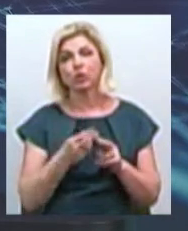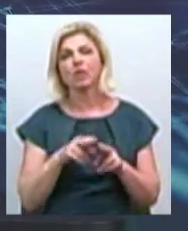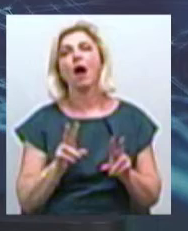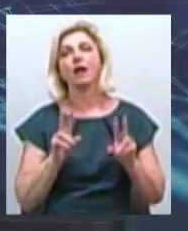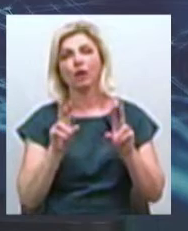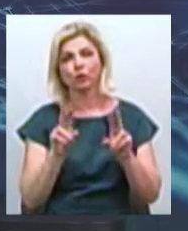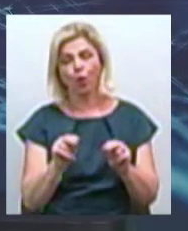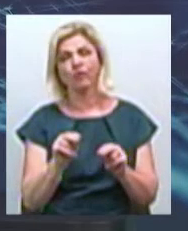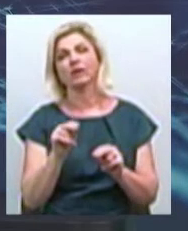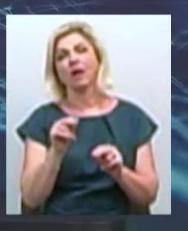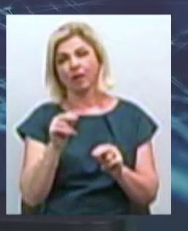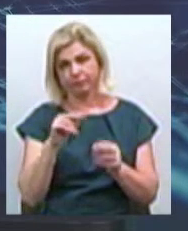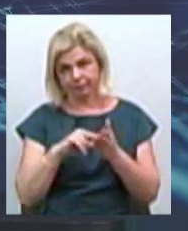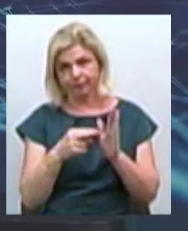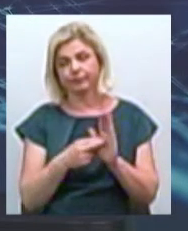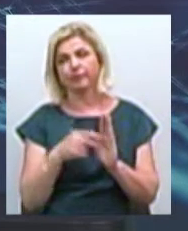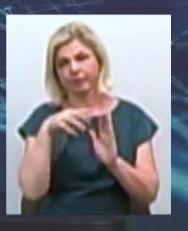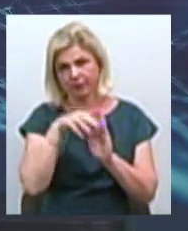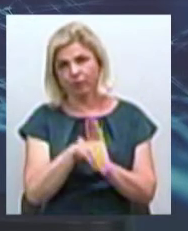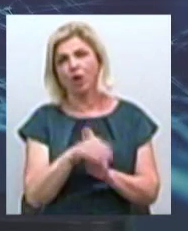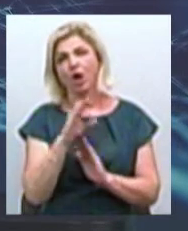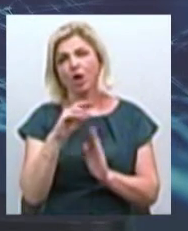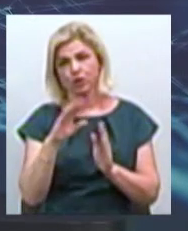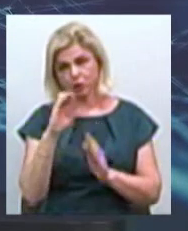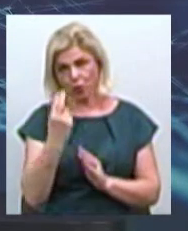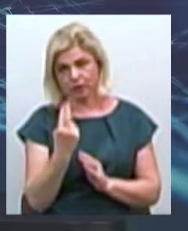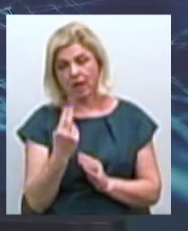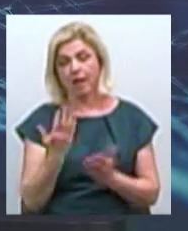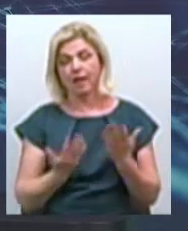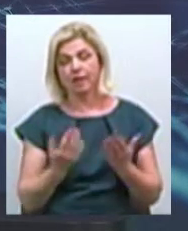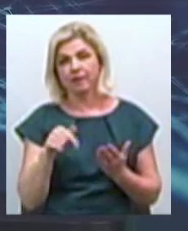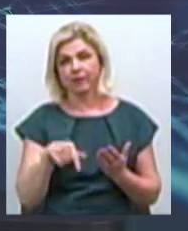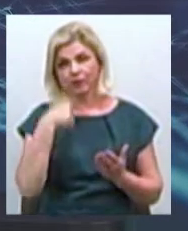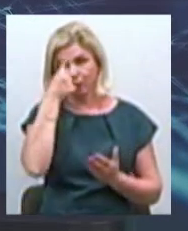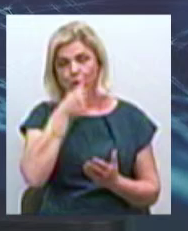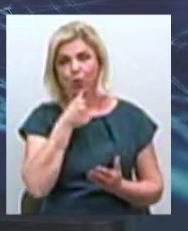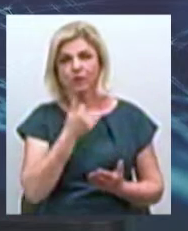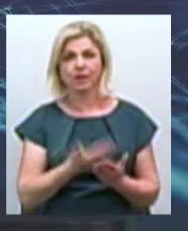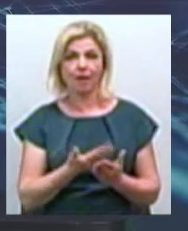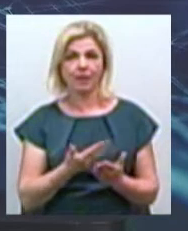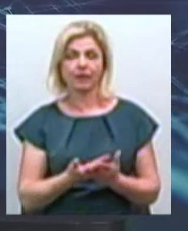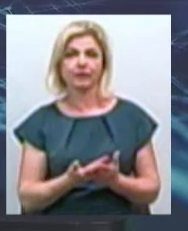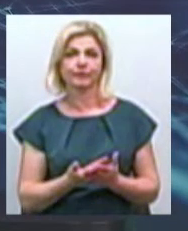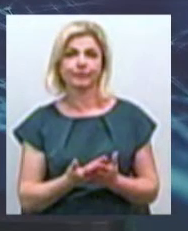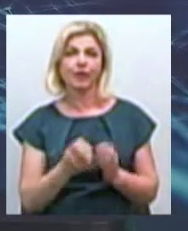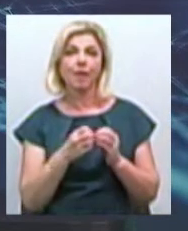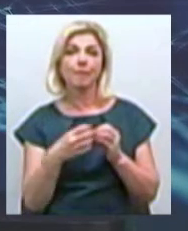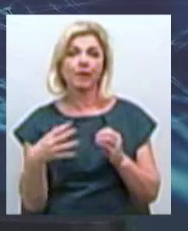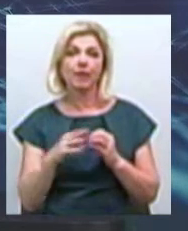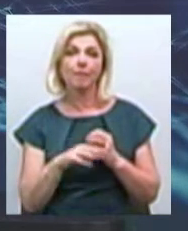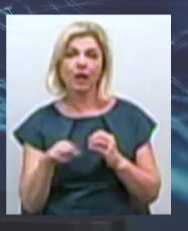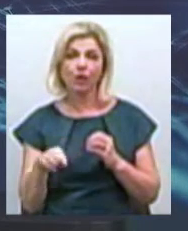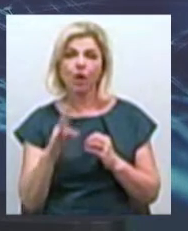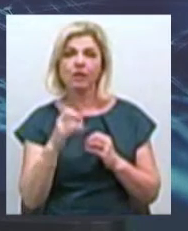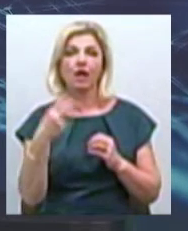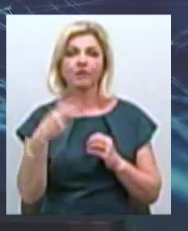гарантовано передбачено на проєкти соціальні. І якщо в цьому році у нас, наприклад, 15 мільйонів на